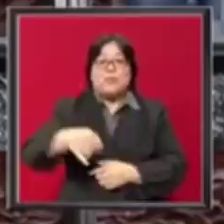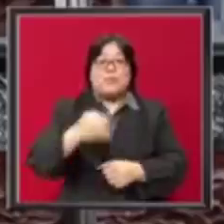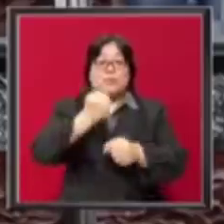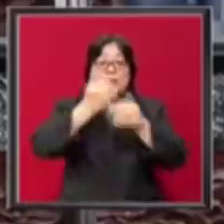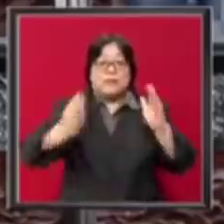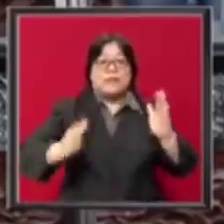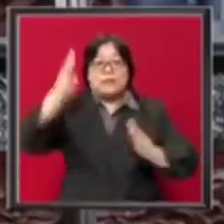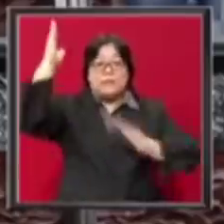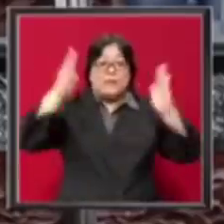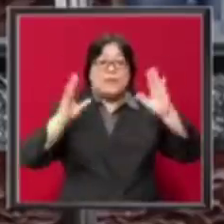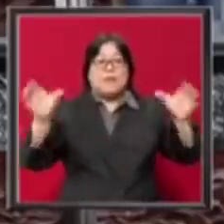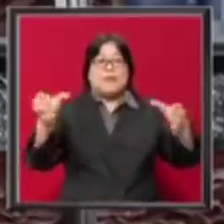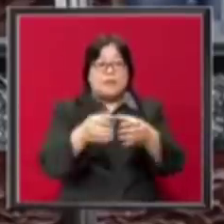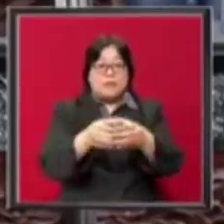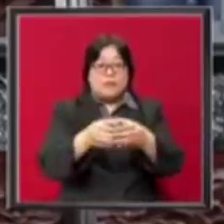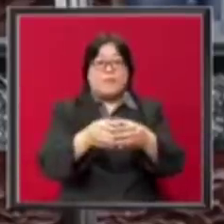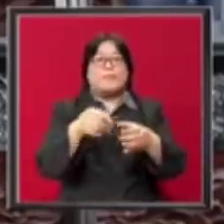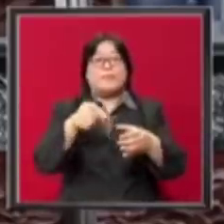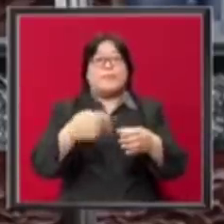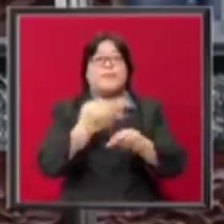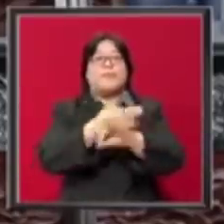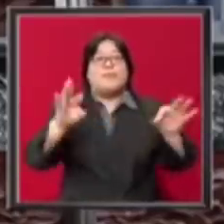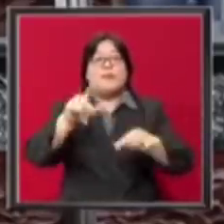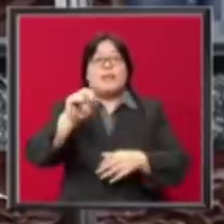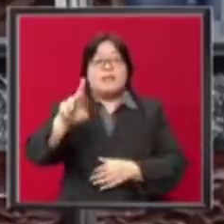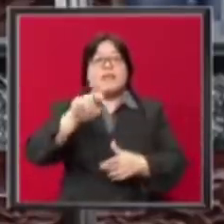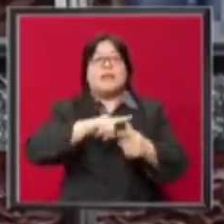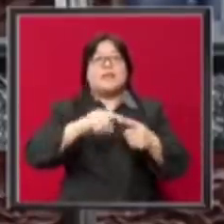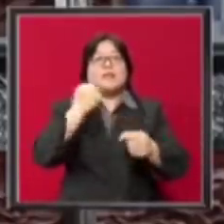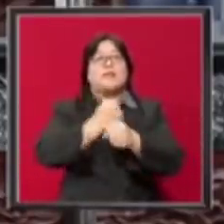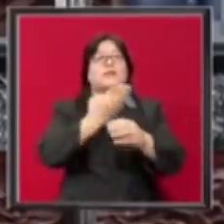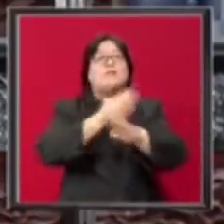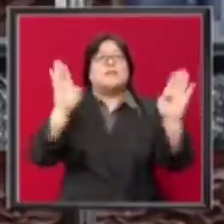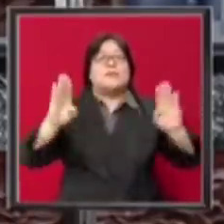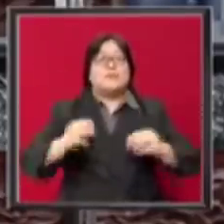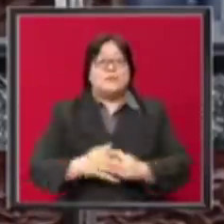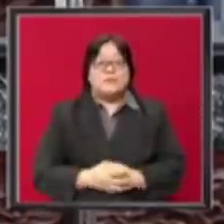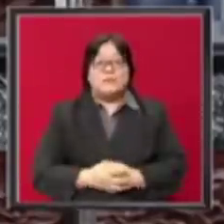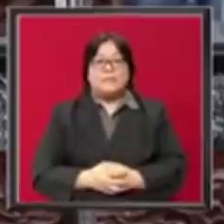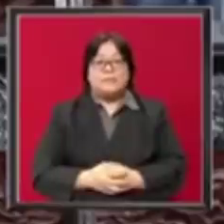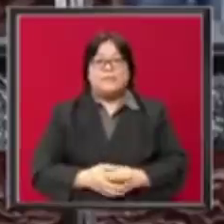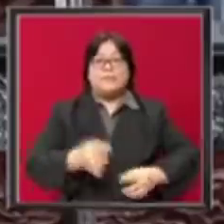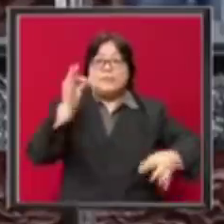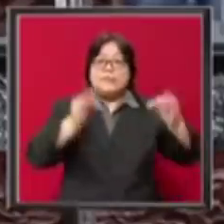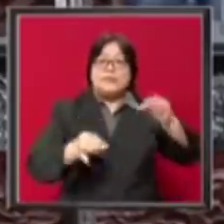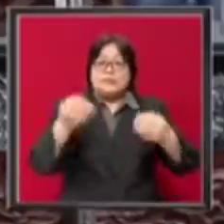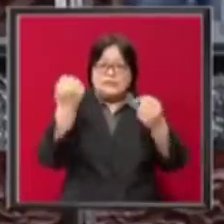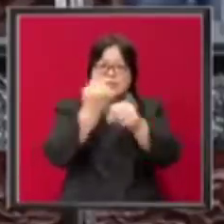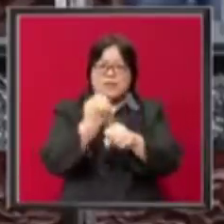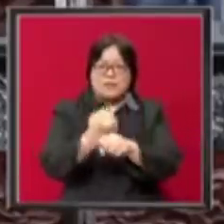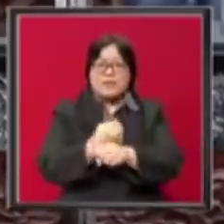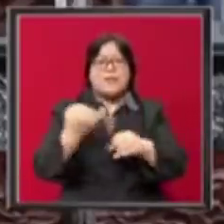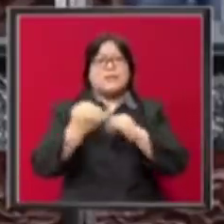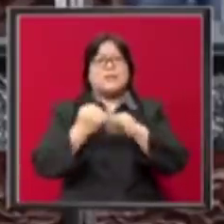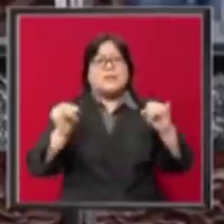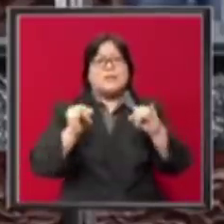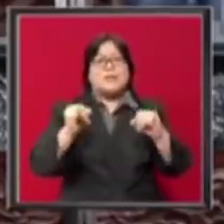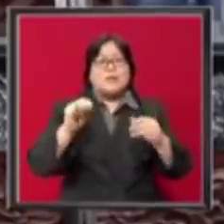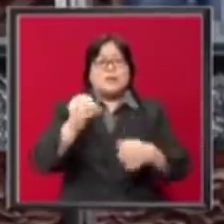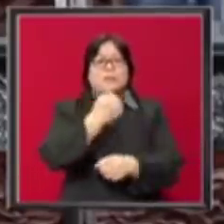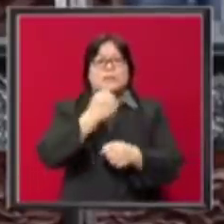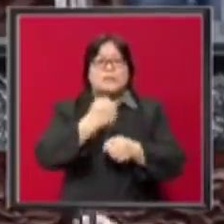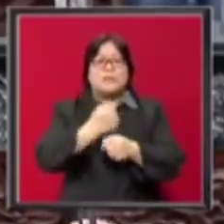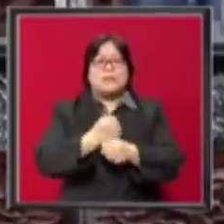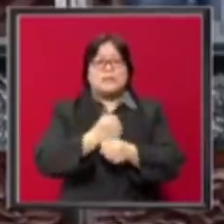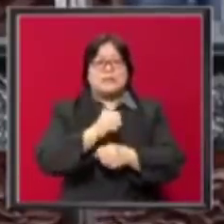Malaysia yang dikategorikan sebagai freelancer atau pekerja bebas. Ya. Kalau statistik tenaga boroh di Malaysia